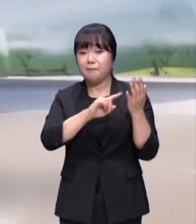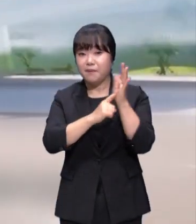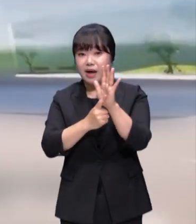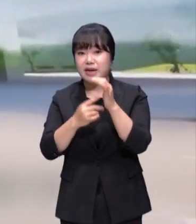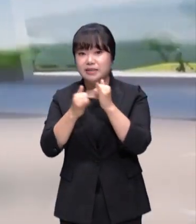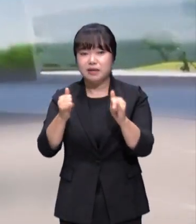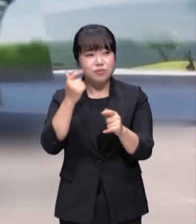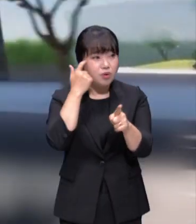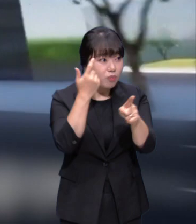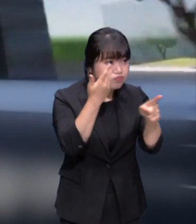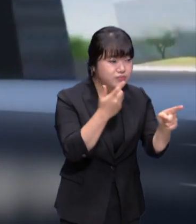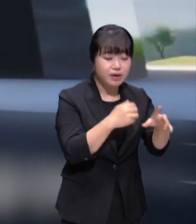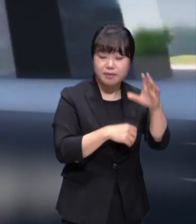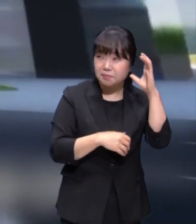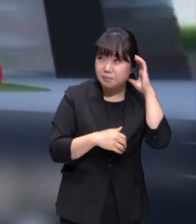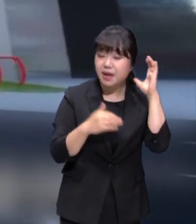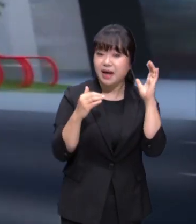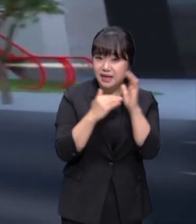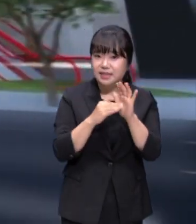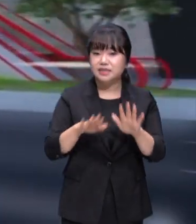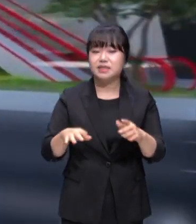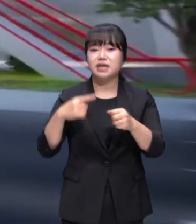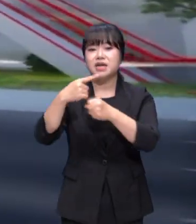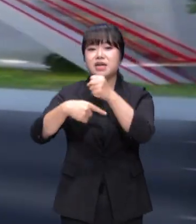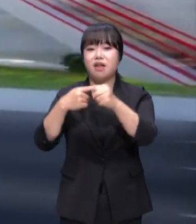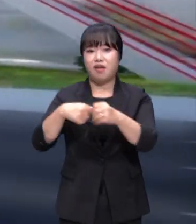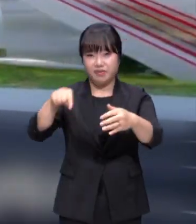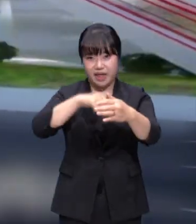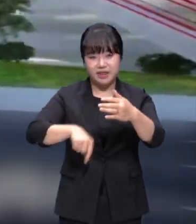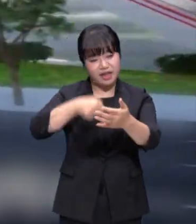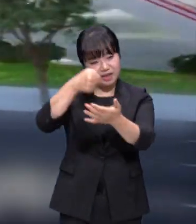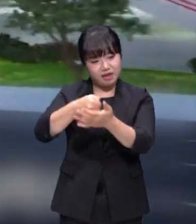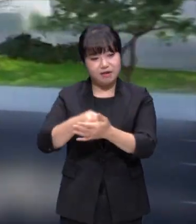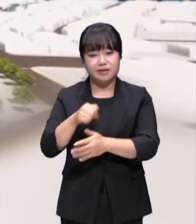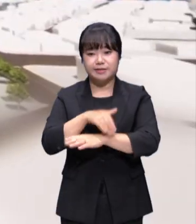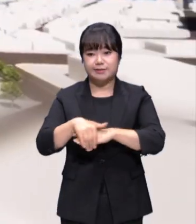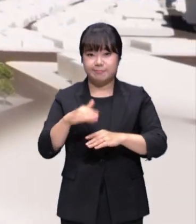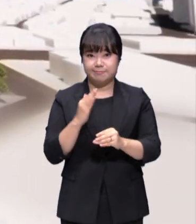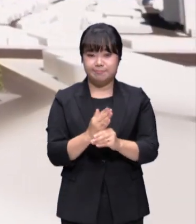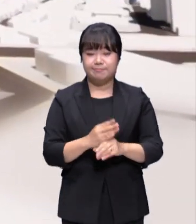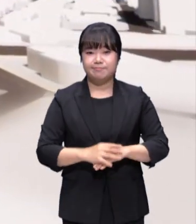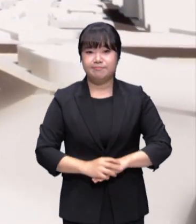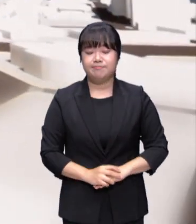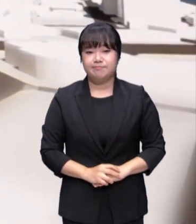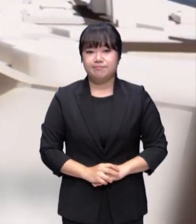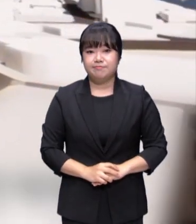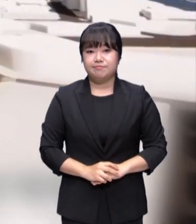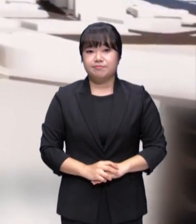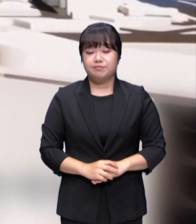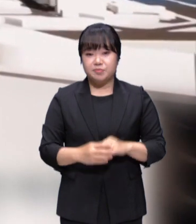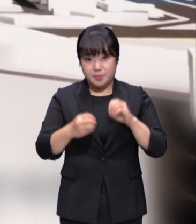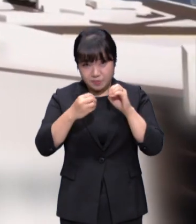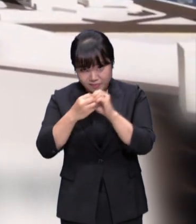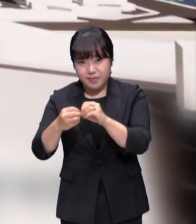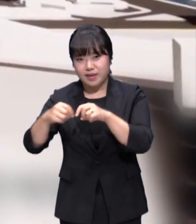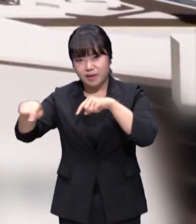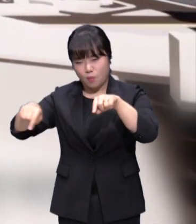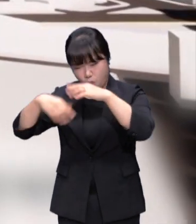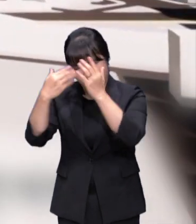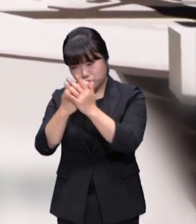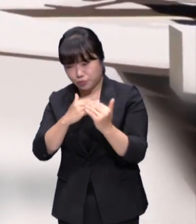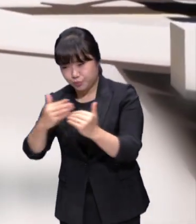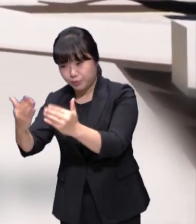주민 의견을 청취하고 연내에 지구 단위 계획을 결정한다는 계획입니다. 관련 행정 절차가